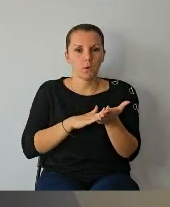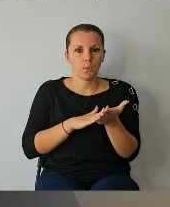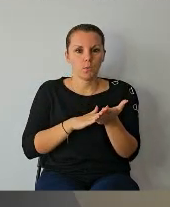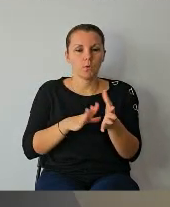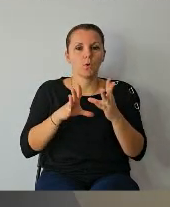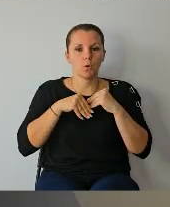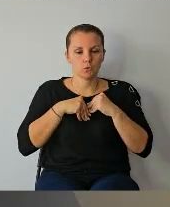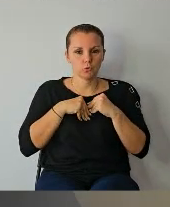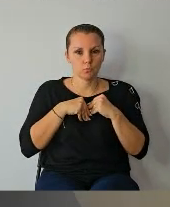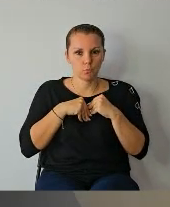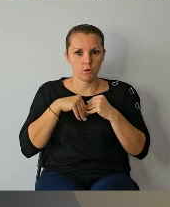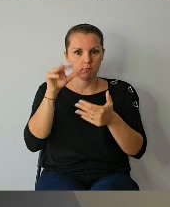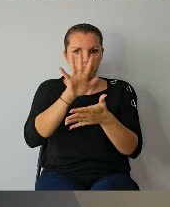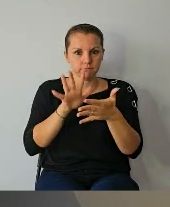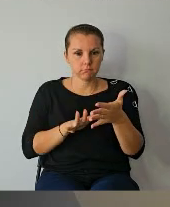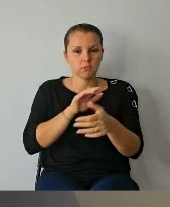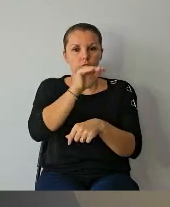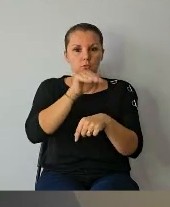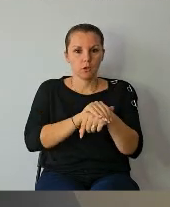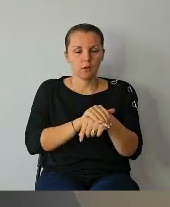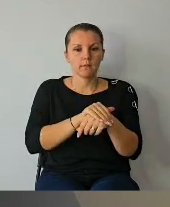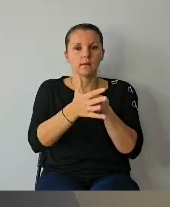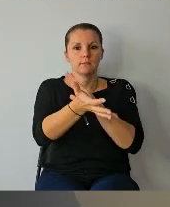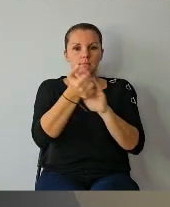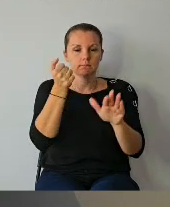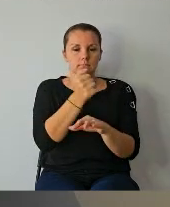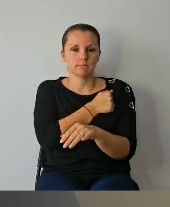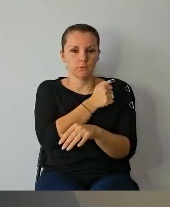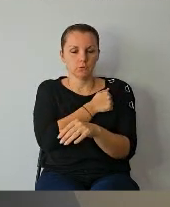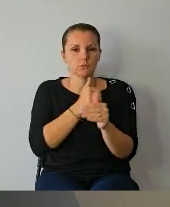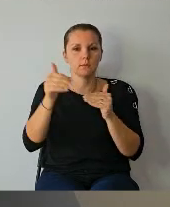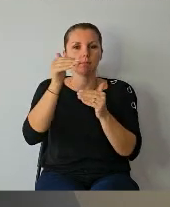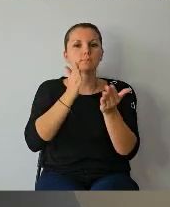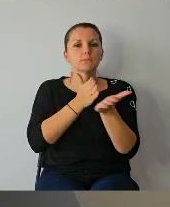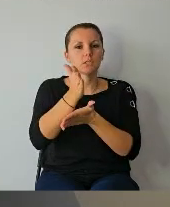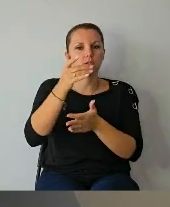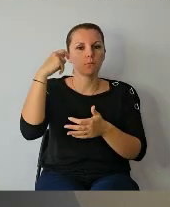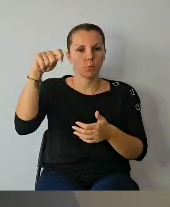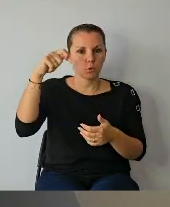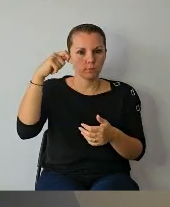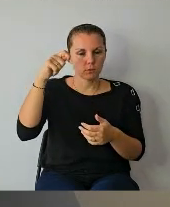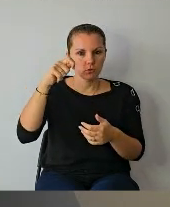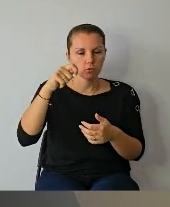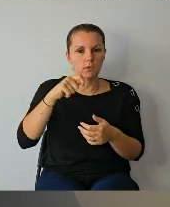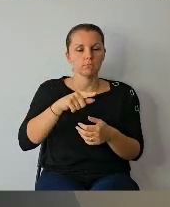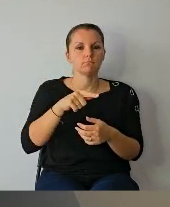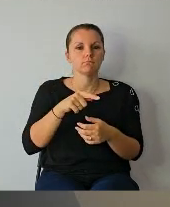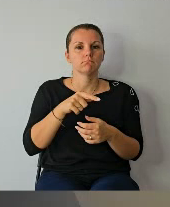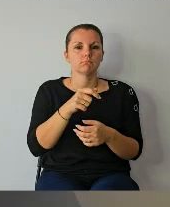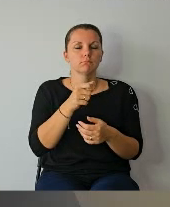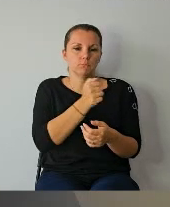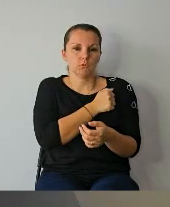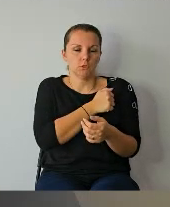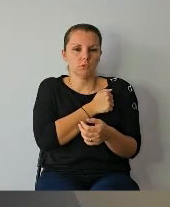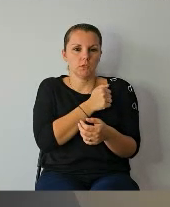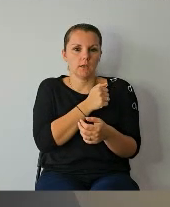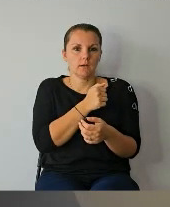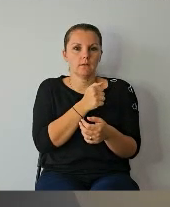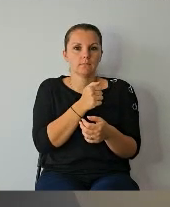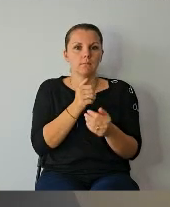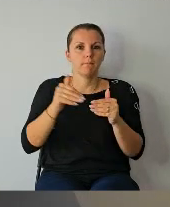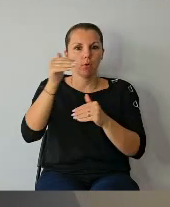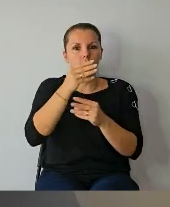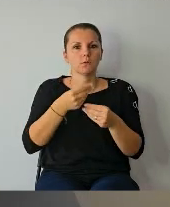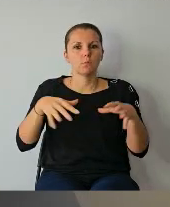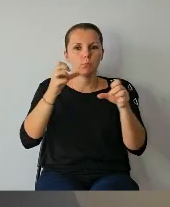uchwały otrzymuje brzmienie, iż wyraża się zgoda na zaciągnięcie przez burmistrza Boguchwały zobowiązania ponad budżet 2023